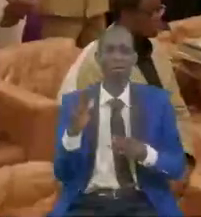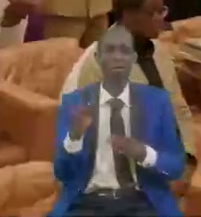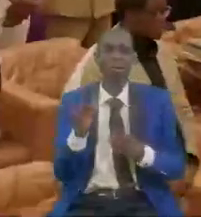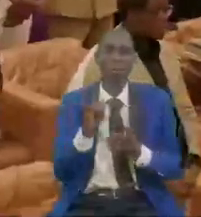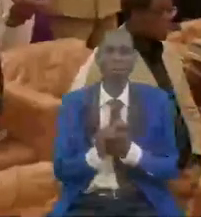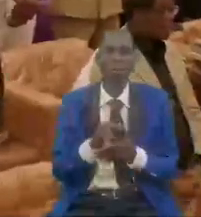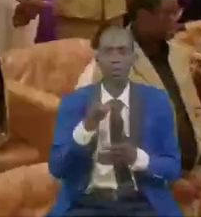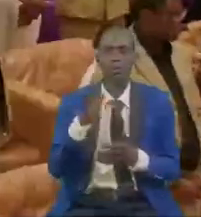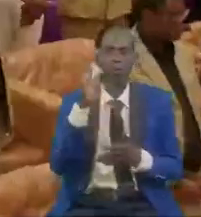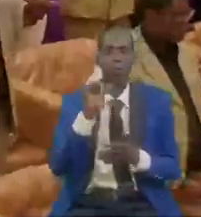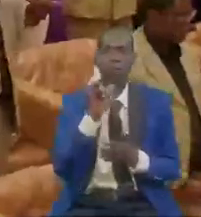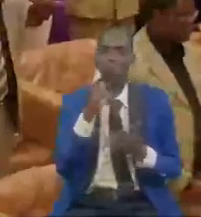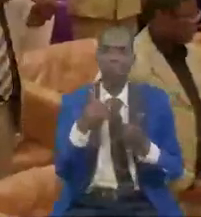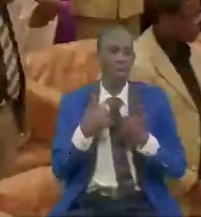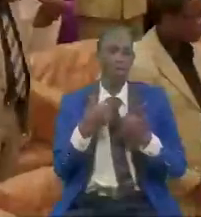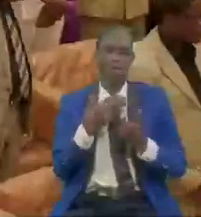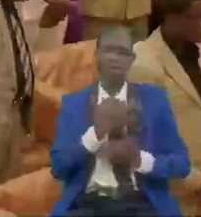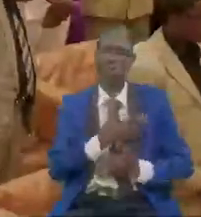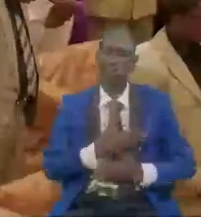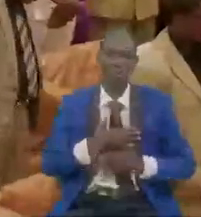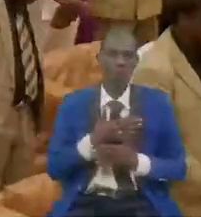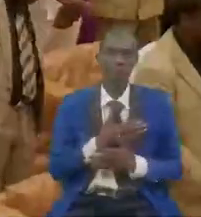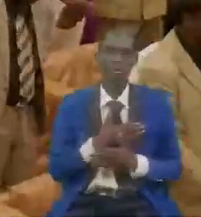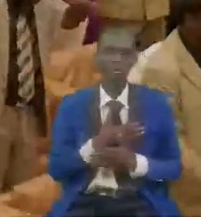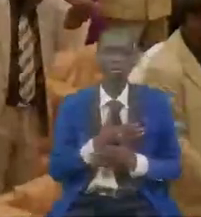n'aurez pas aucun plaisir pour le péché.